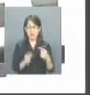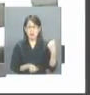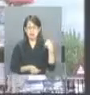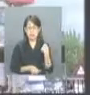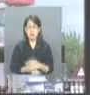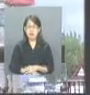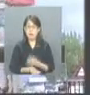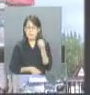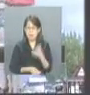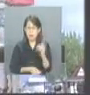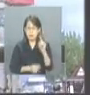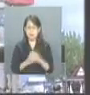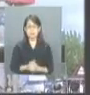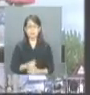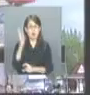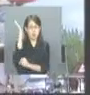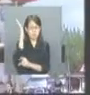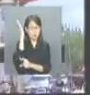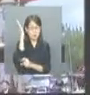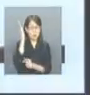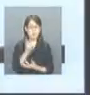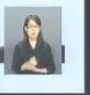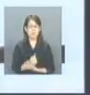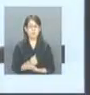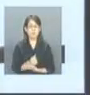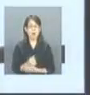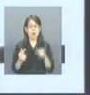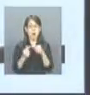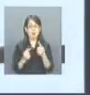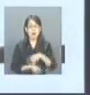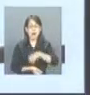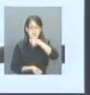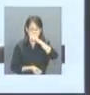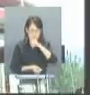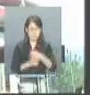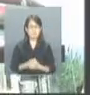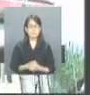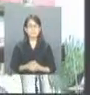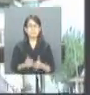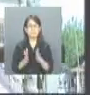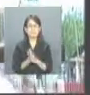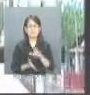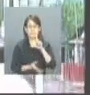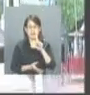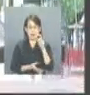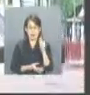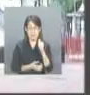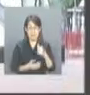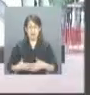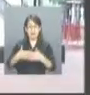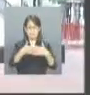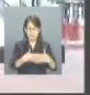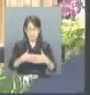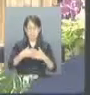ากที่สุดก็คือสิงคโปร์เขตปกครองพิเศษไทเปในไต้หวันและนครลอสแอนเจลิสของสหรัฐอเมริก